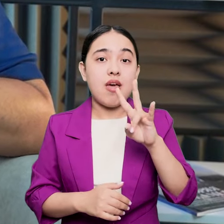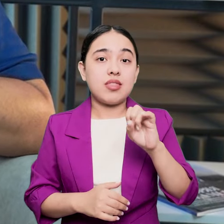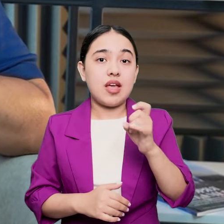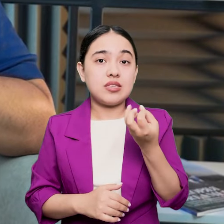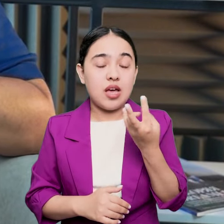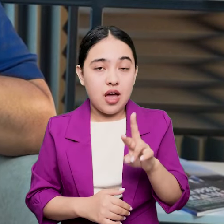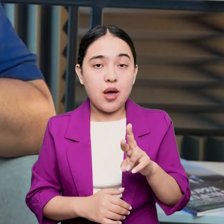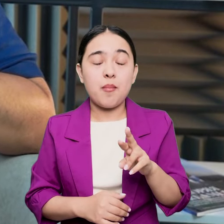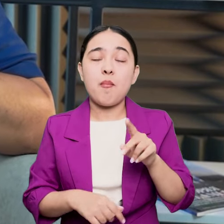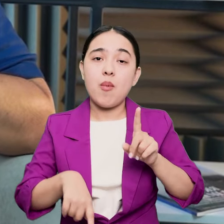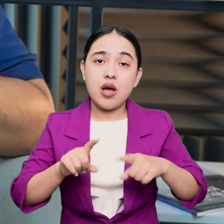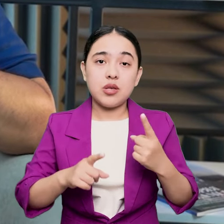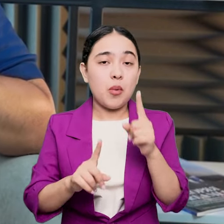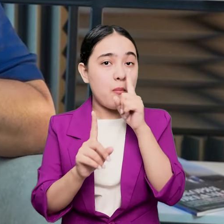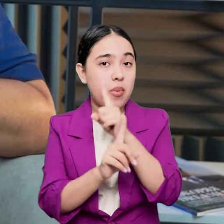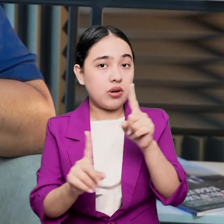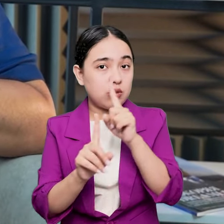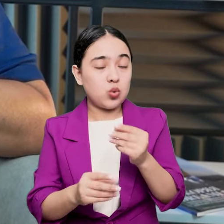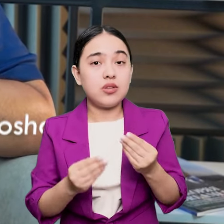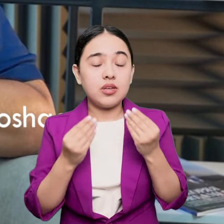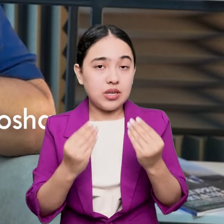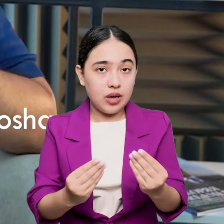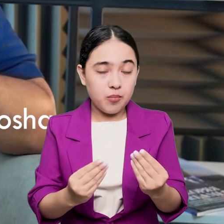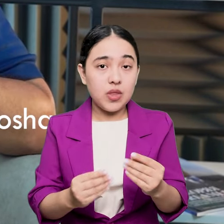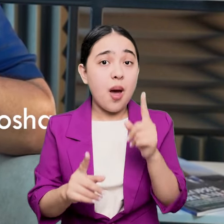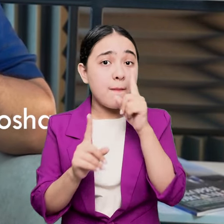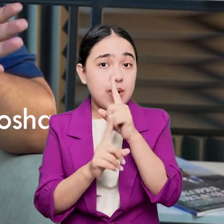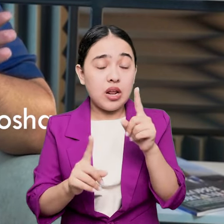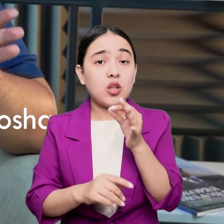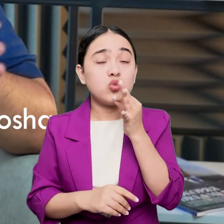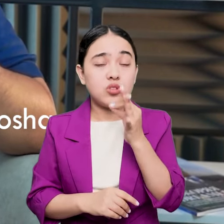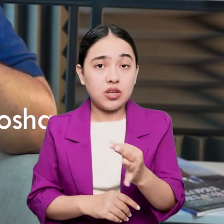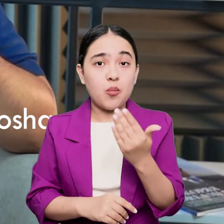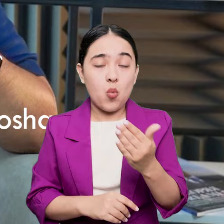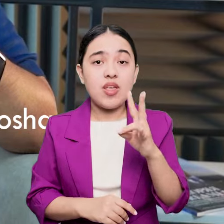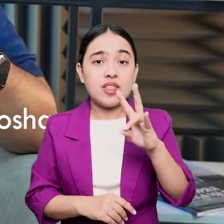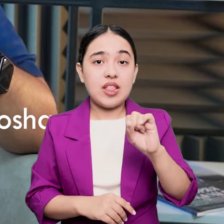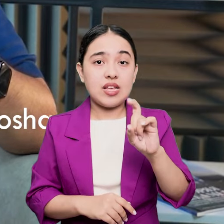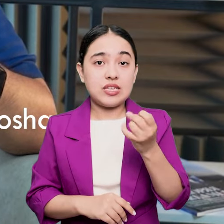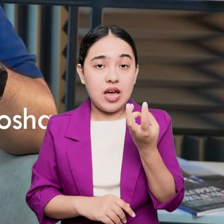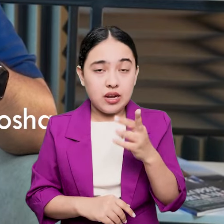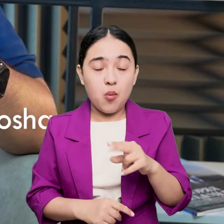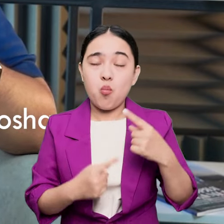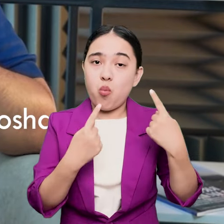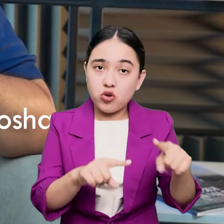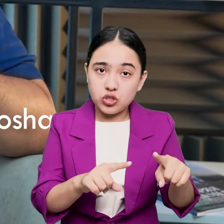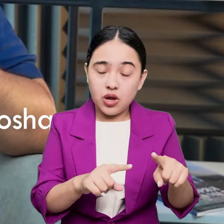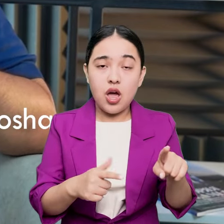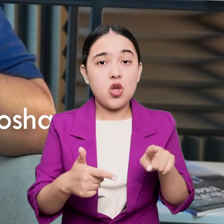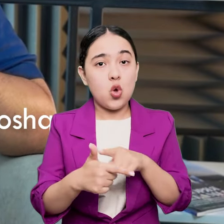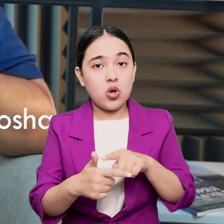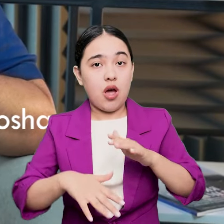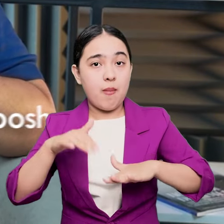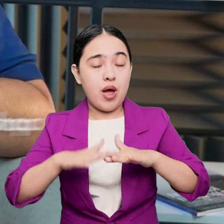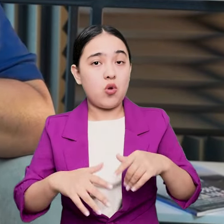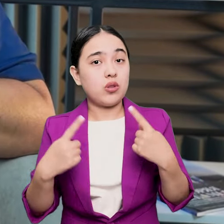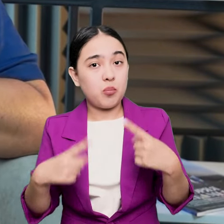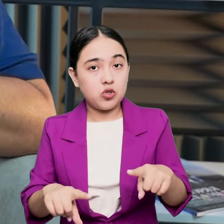nazariyaga ba'zi bir paradokslarni keltirib chiqaradi. Demak, paradoks degani bu nazariyada boshqa yoki amaliyot